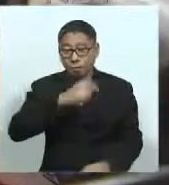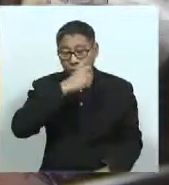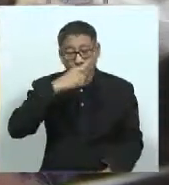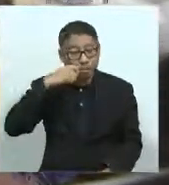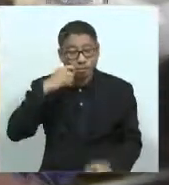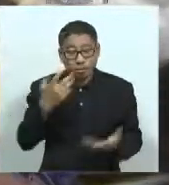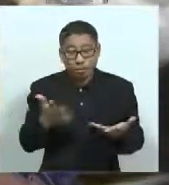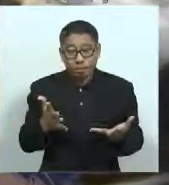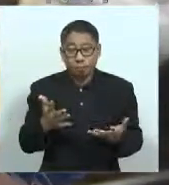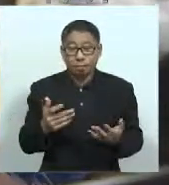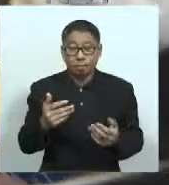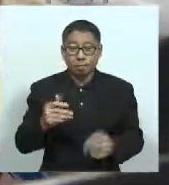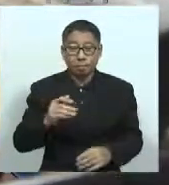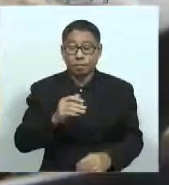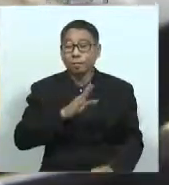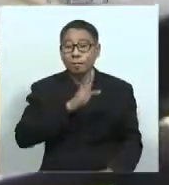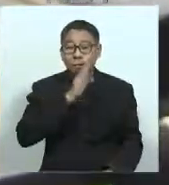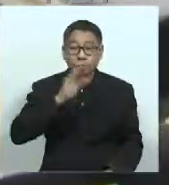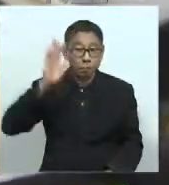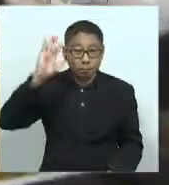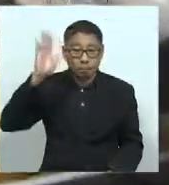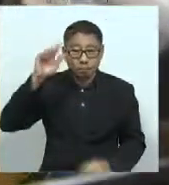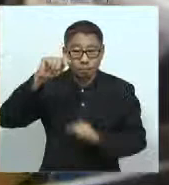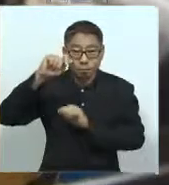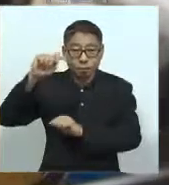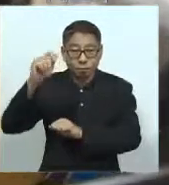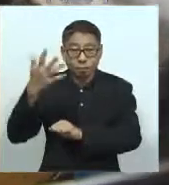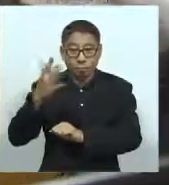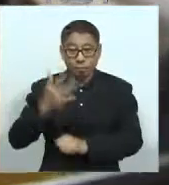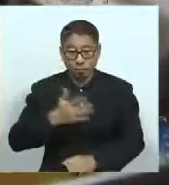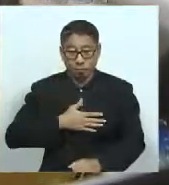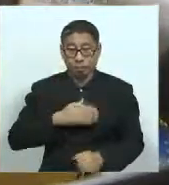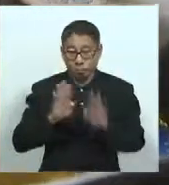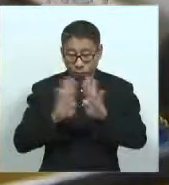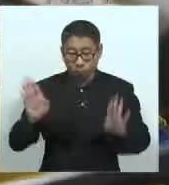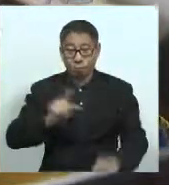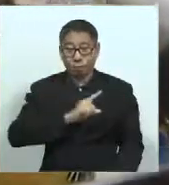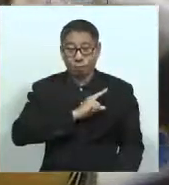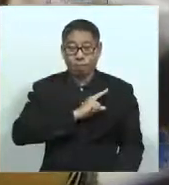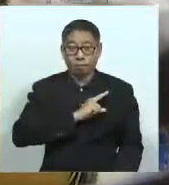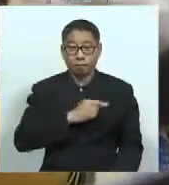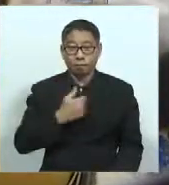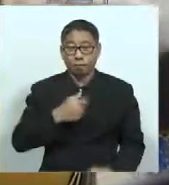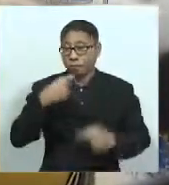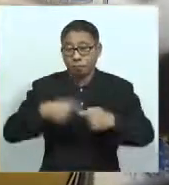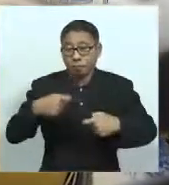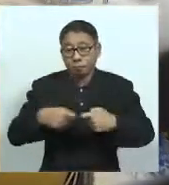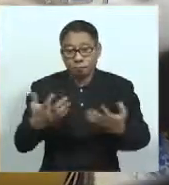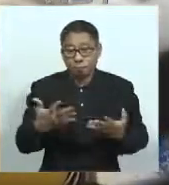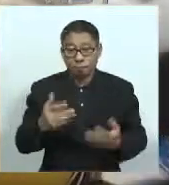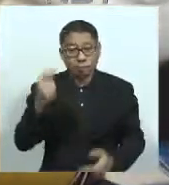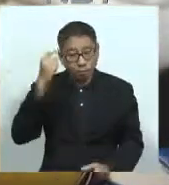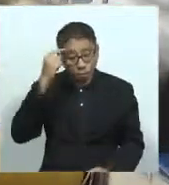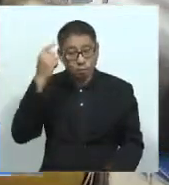อดูถ้าก็ไม่เปิดเผยผมขออนุญาตเขาเปิดซะเองก็ได้ไม่ได้ลำบากอะไรที่จริงก็รู้